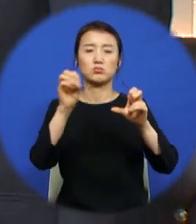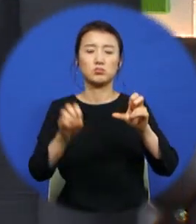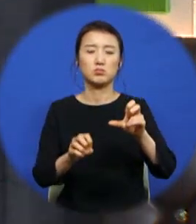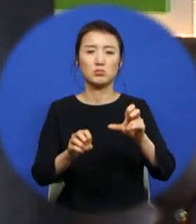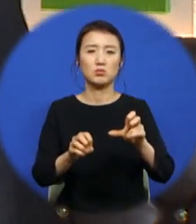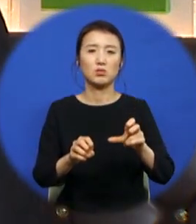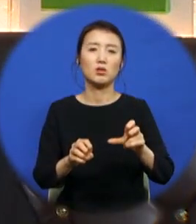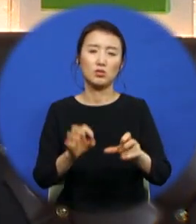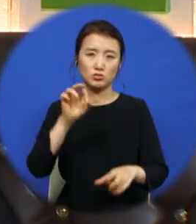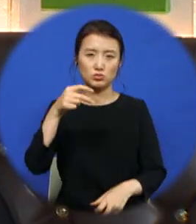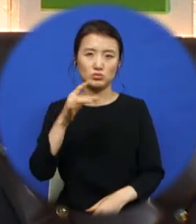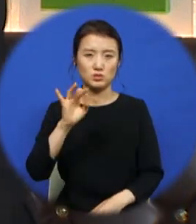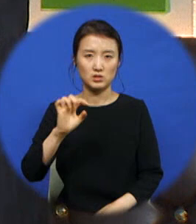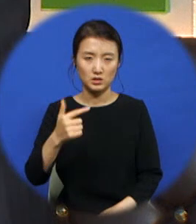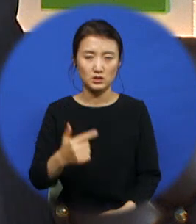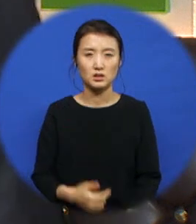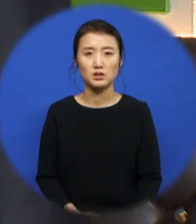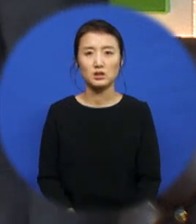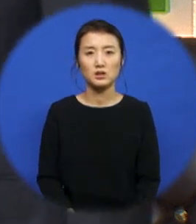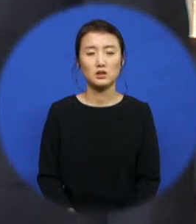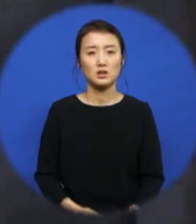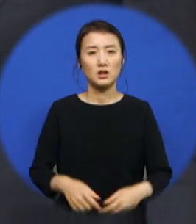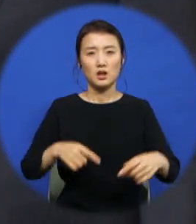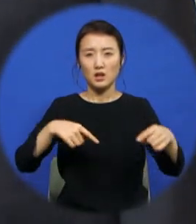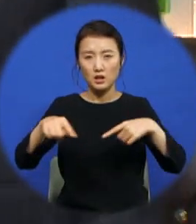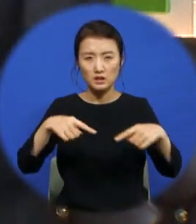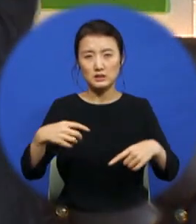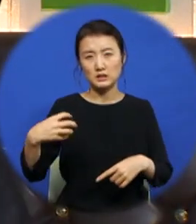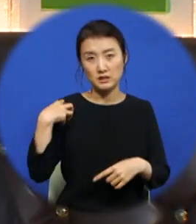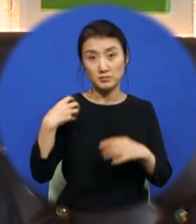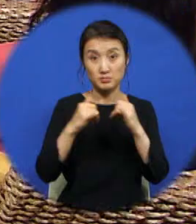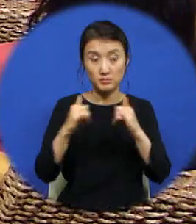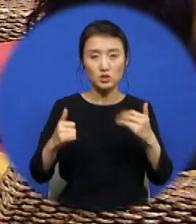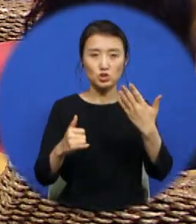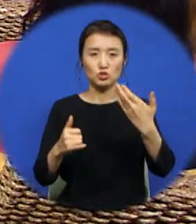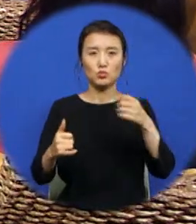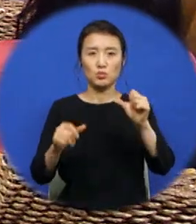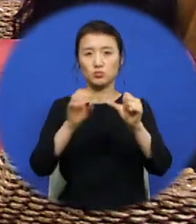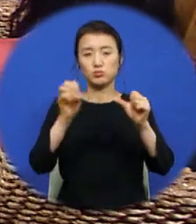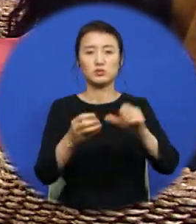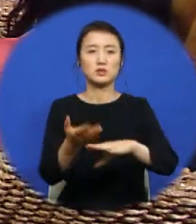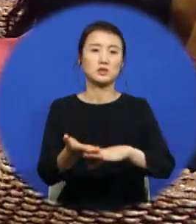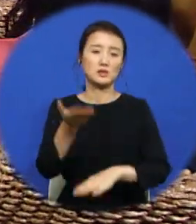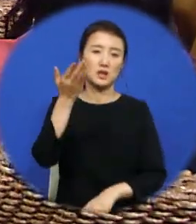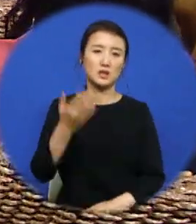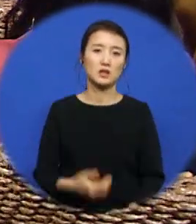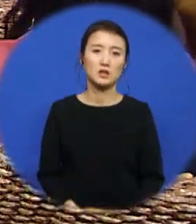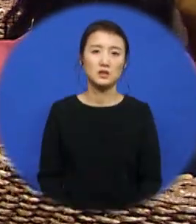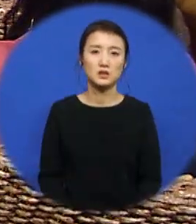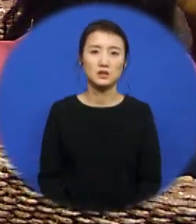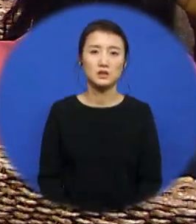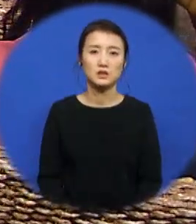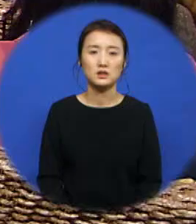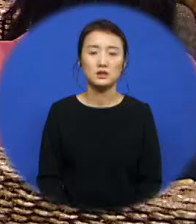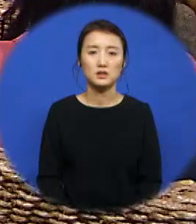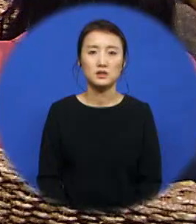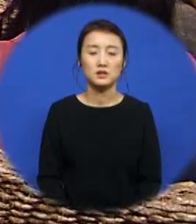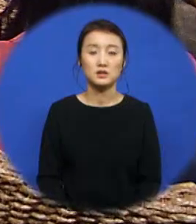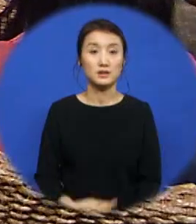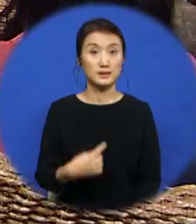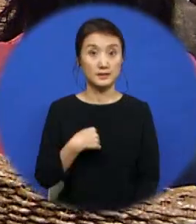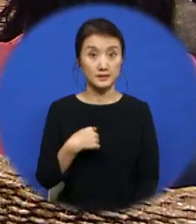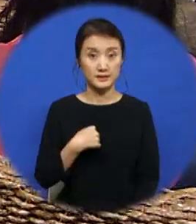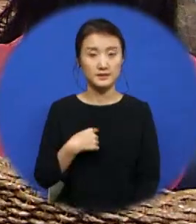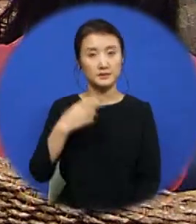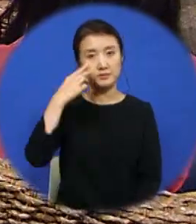총 당 등 주요 행정 책임자 의 90% 입니다 아 예 여러분들 대학의 맹 무사 리 밖의 이름 총장 제가 이제 미국에서